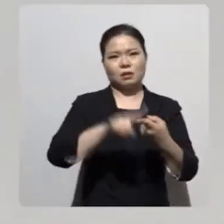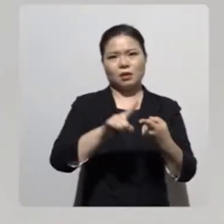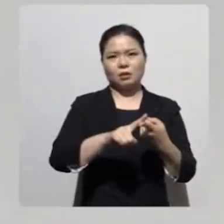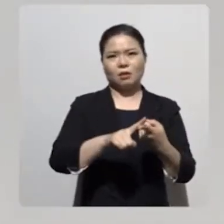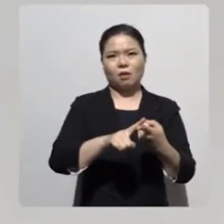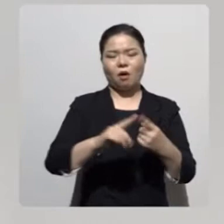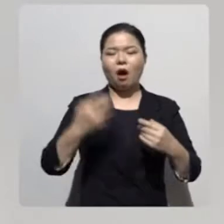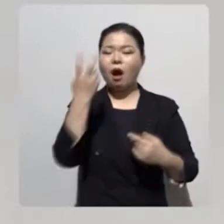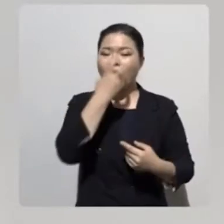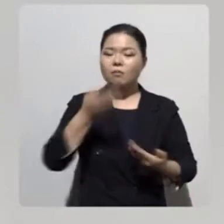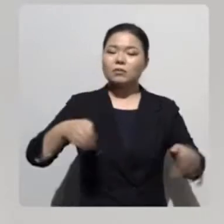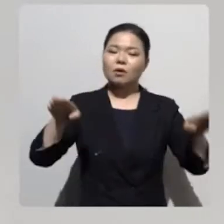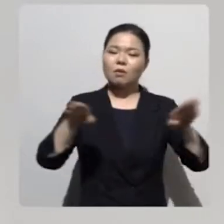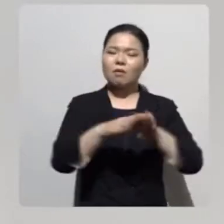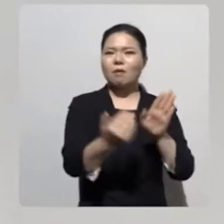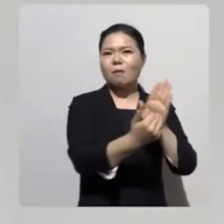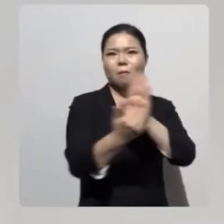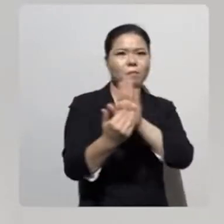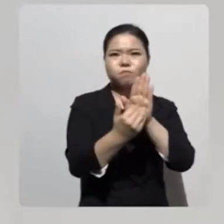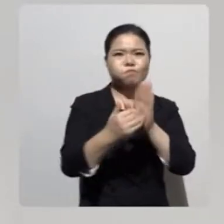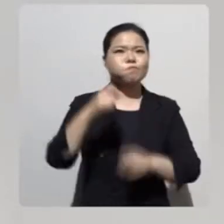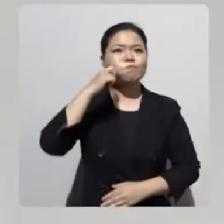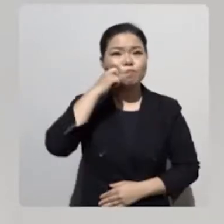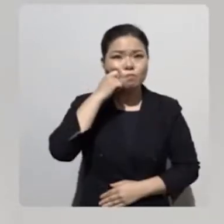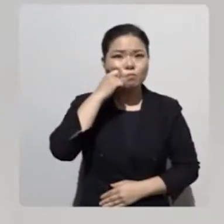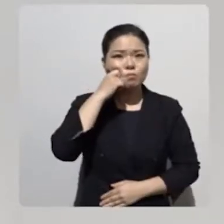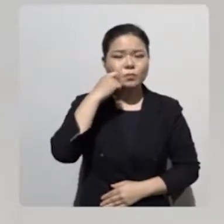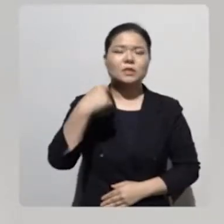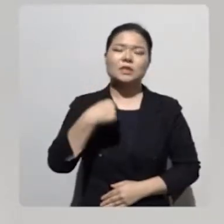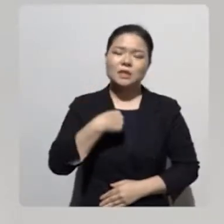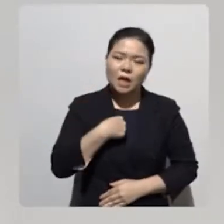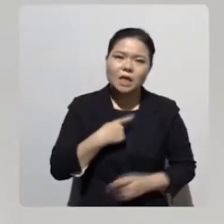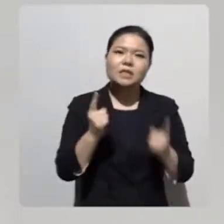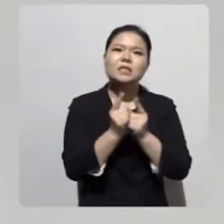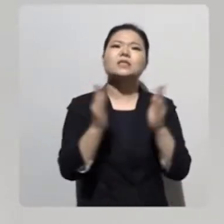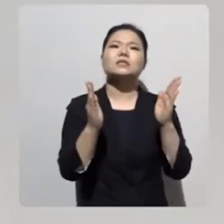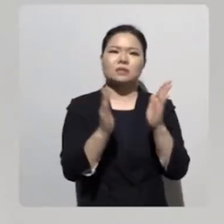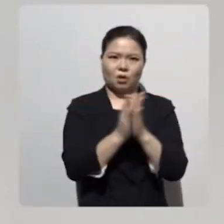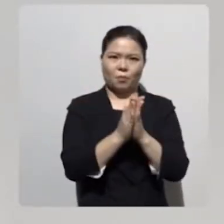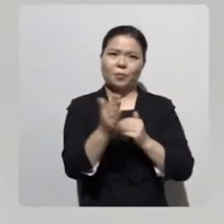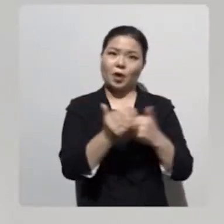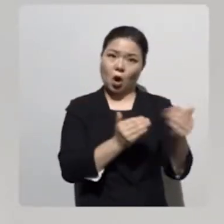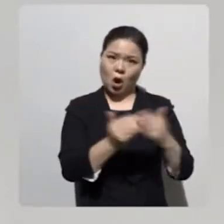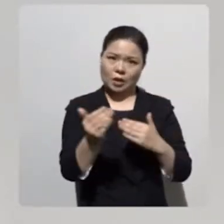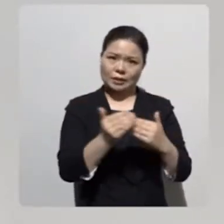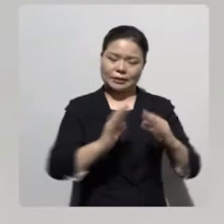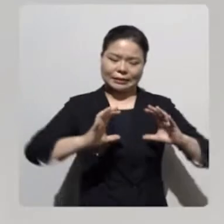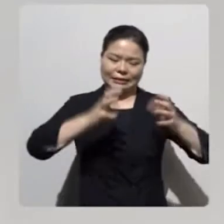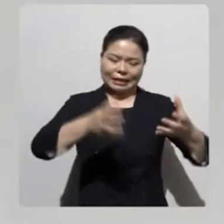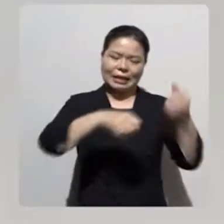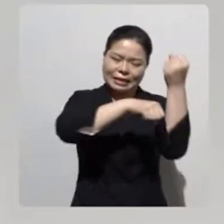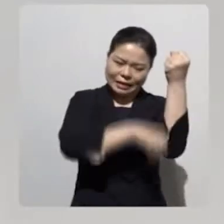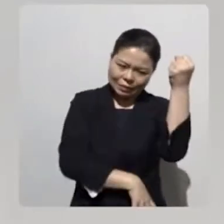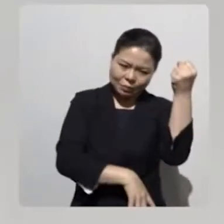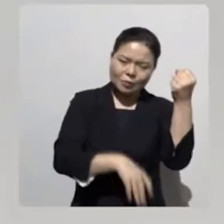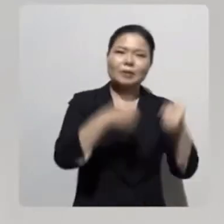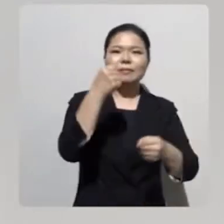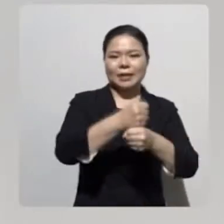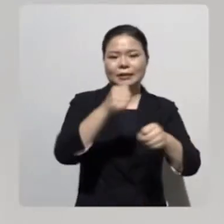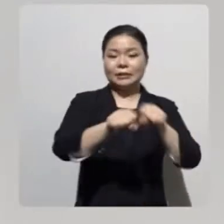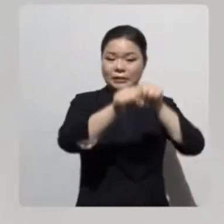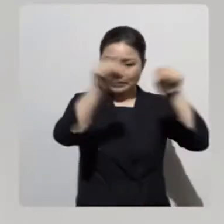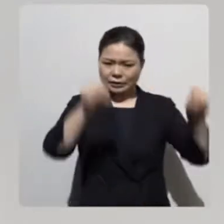없었습니다. 제가 직접 목도한 국가의 근간을 이루는 시스템의 파괴,